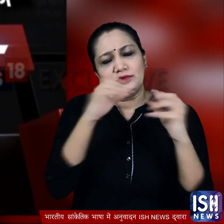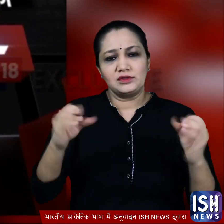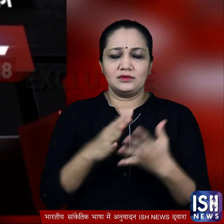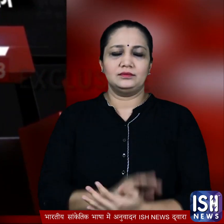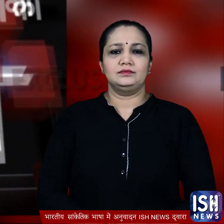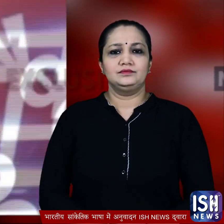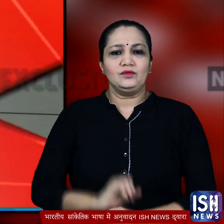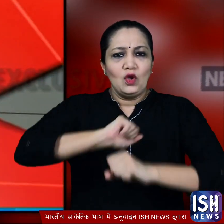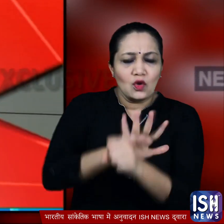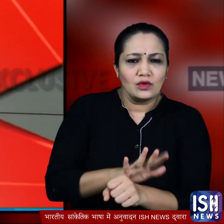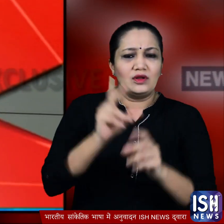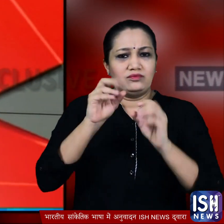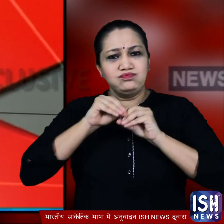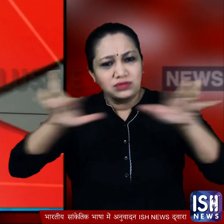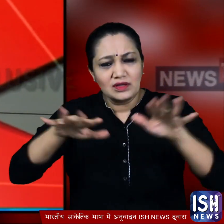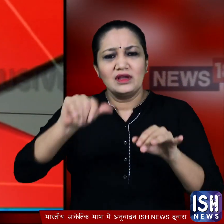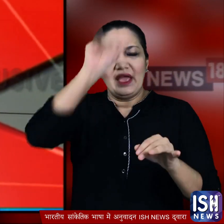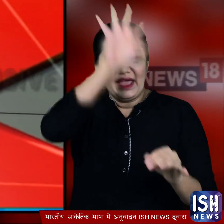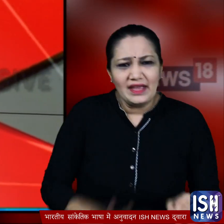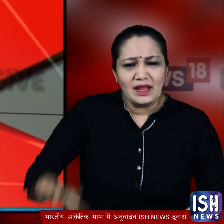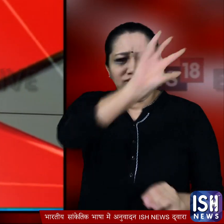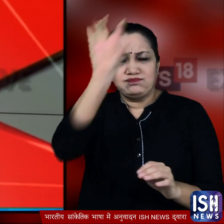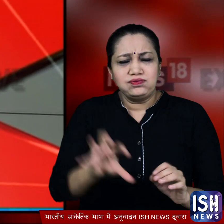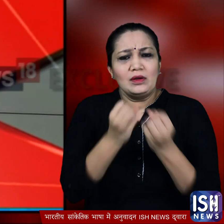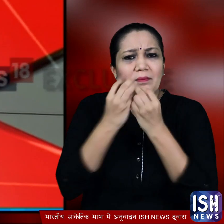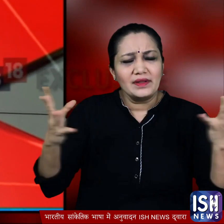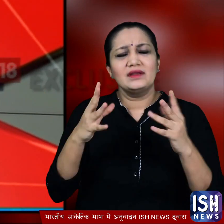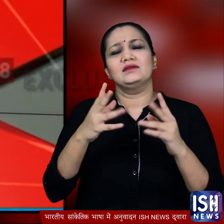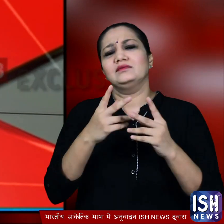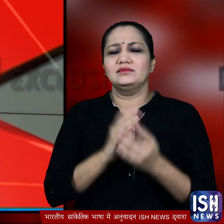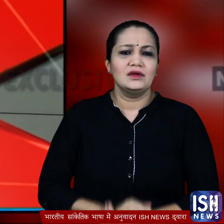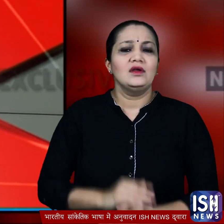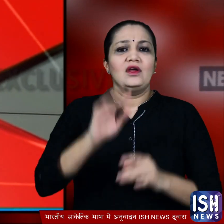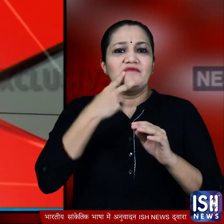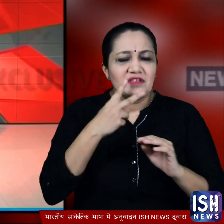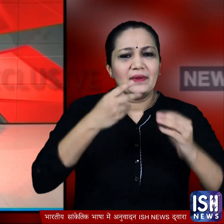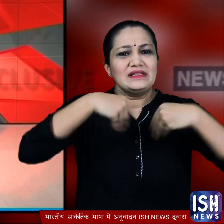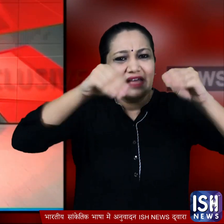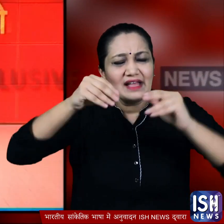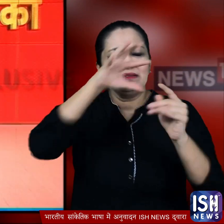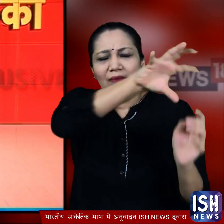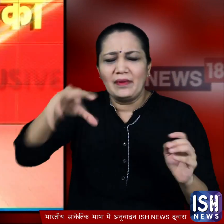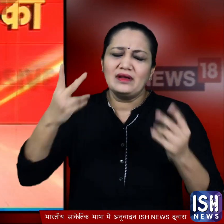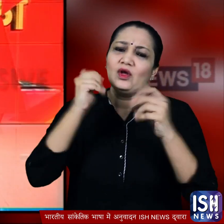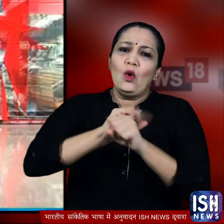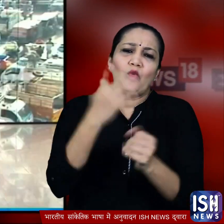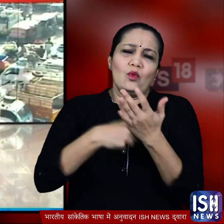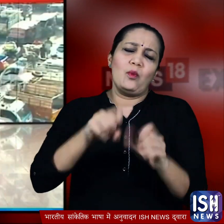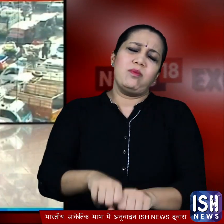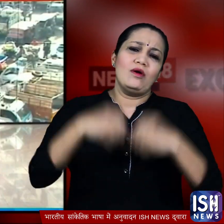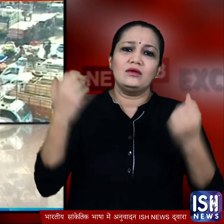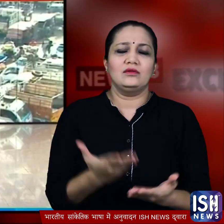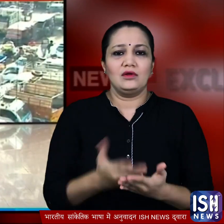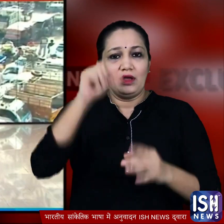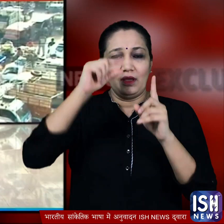शुरू कर दी। कोरोना के कहर के बावजूद देश के कई शहरों में अब भी बाजारों और सब्जी मंडियों में कोरोना नियमों का धड़ल्ले से उल्लंघन किया जा रहा